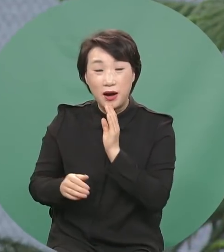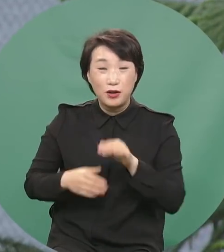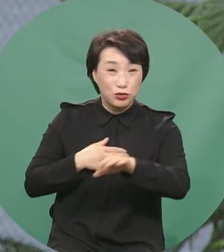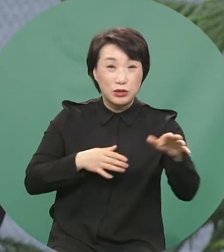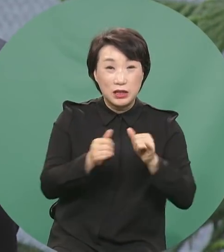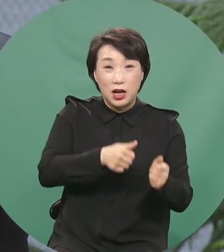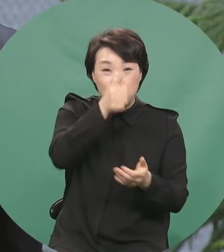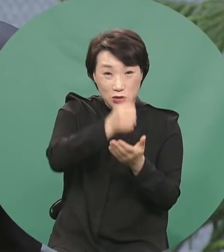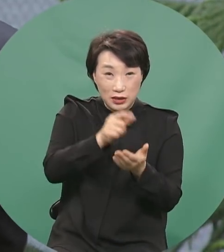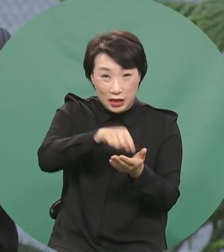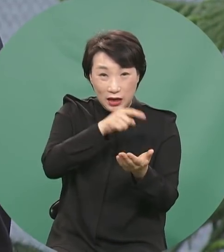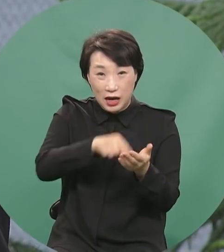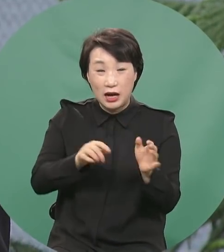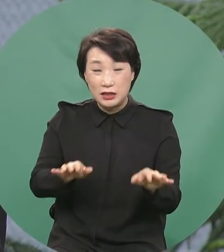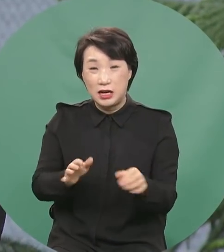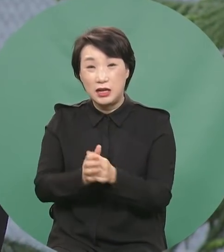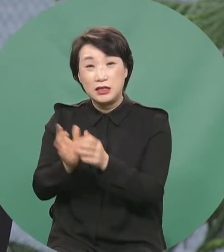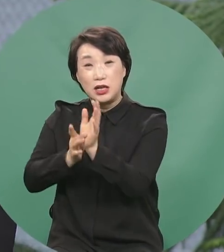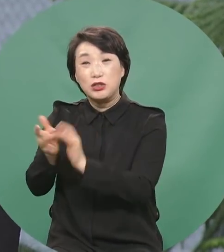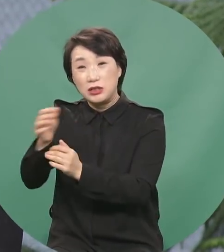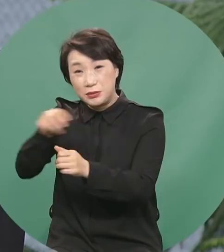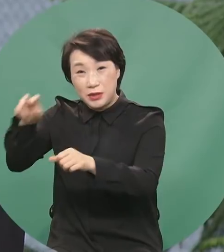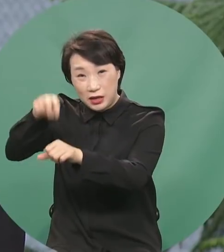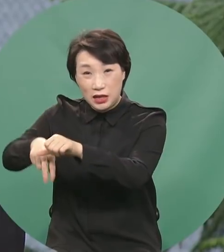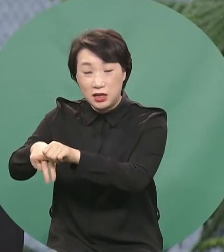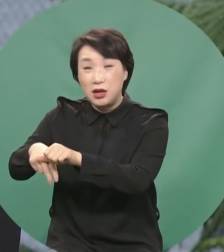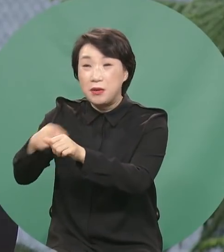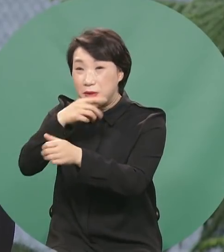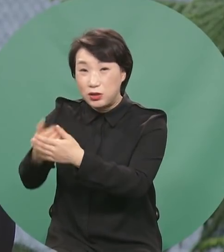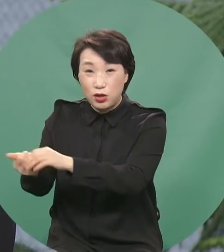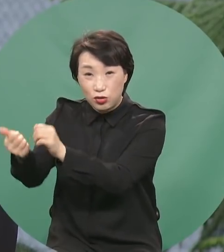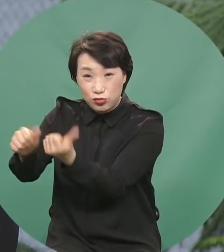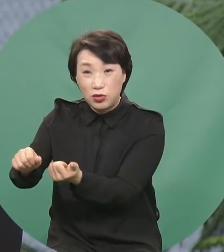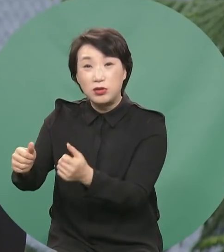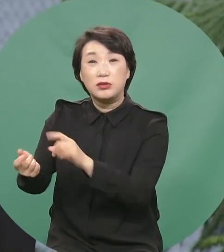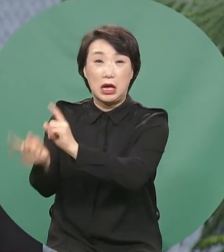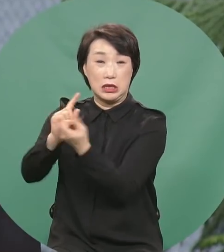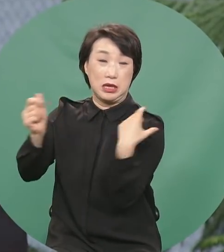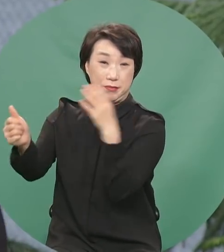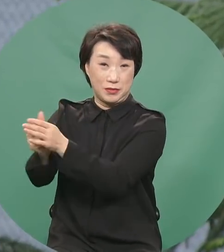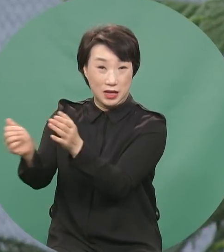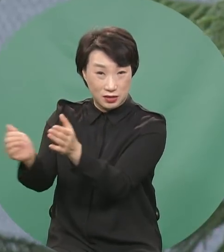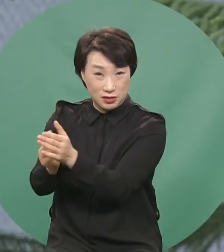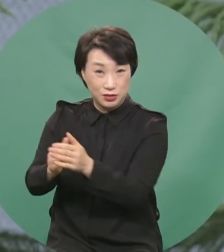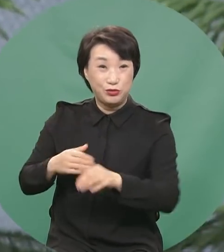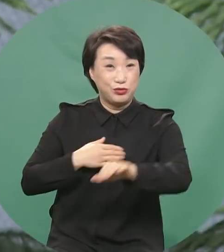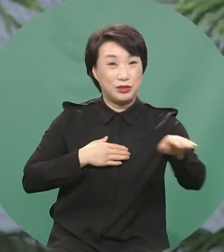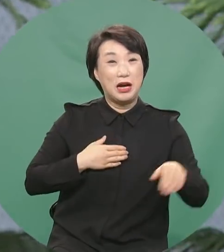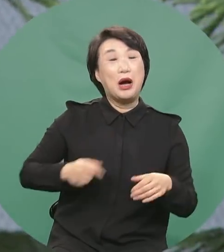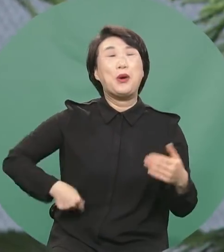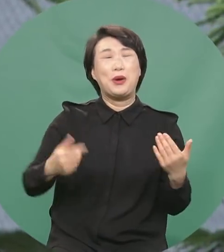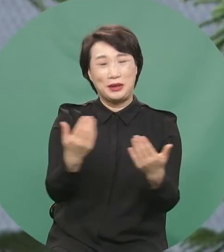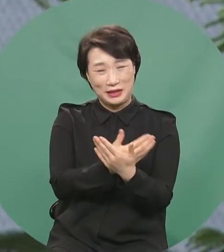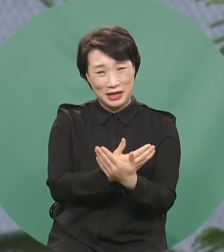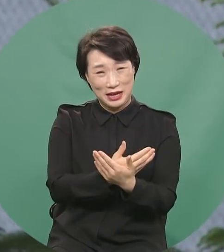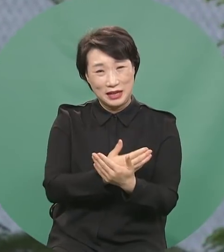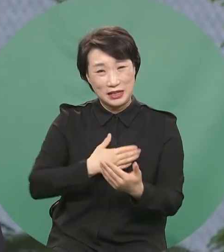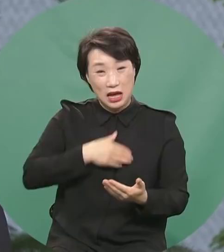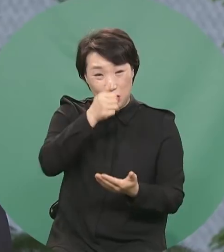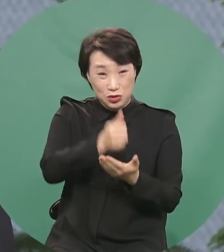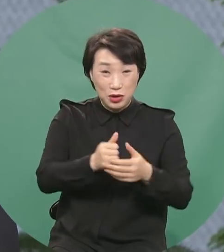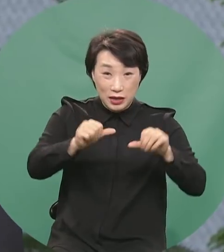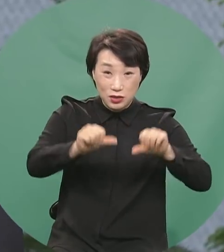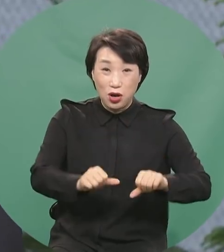죽으심으로 담당하신 예수의 십자가의 피의 공로 앞에 회개로 나의 죄와